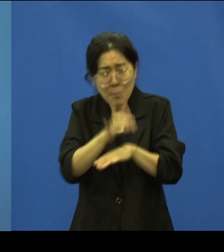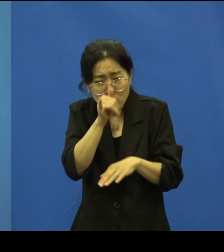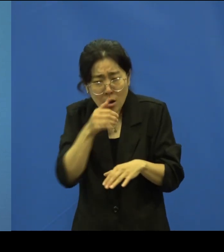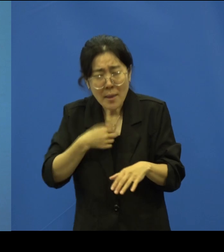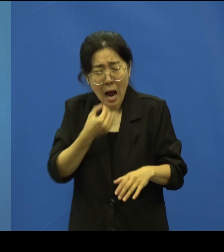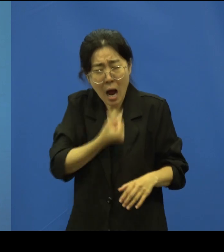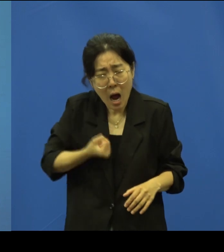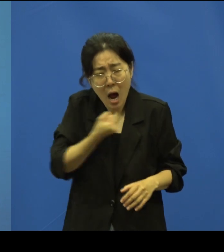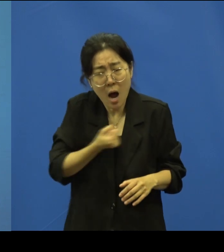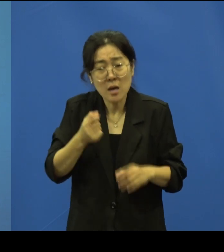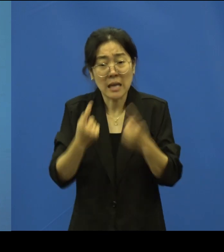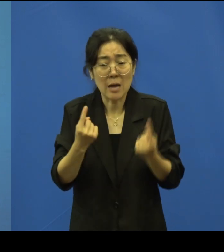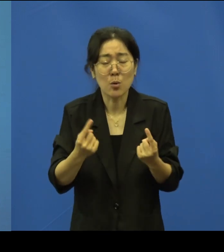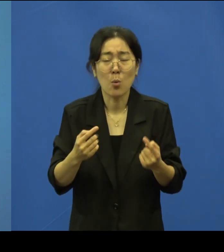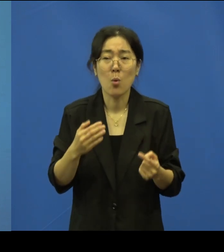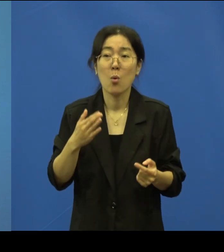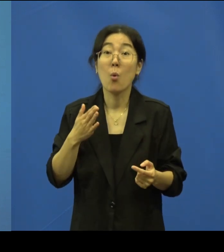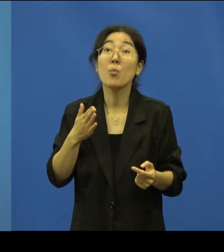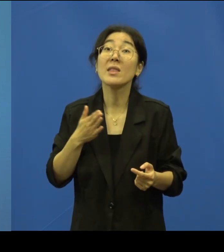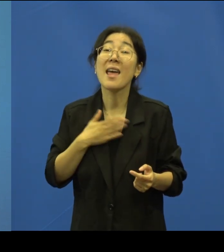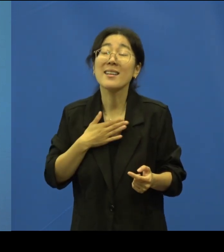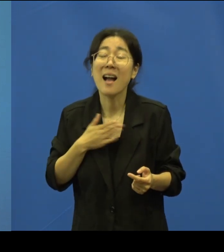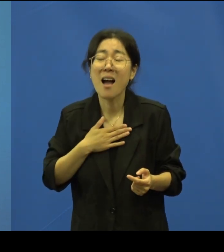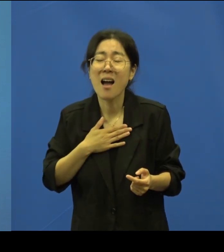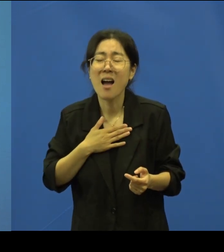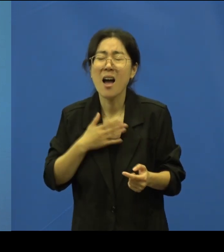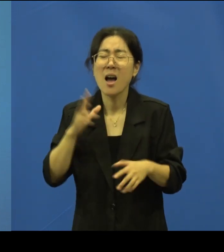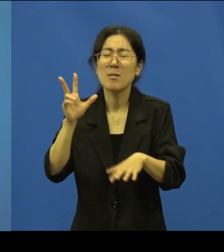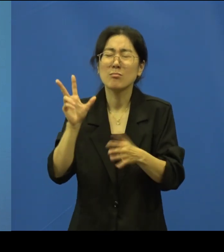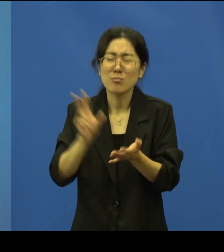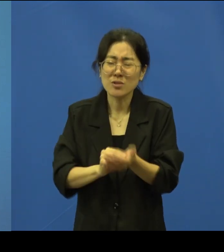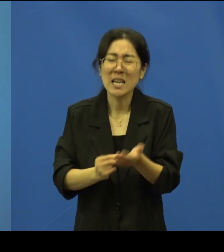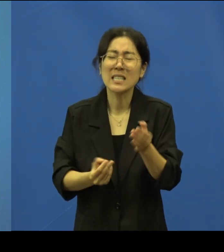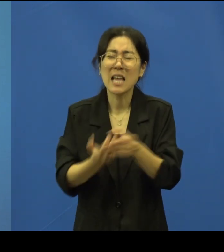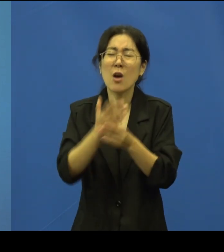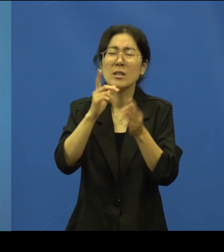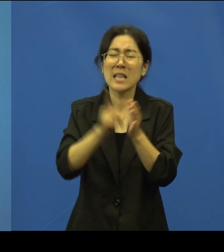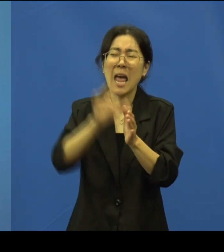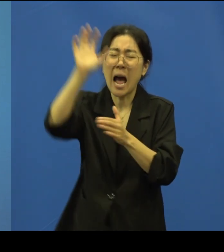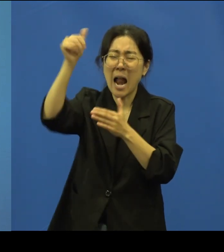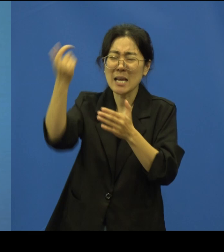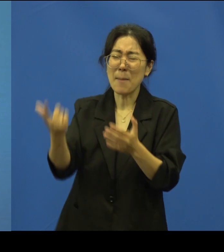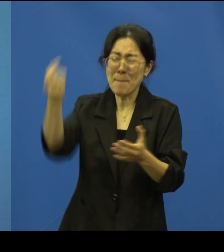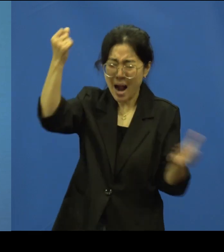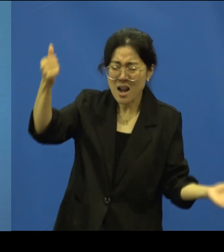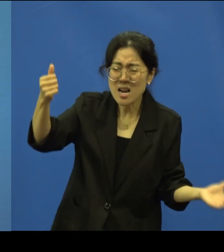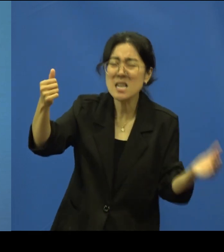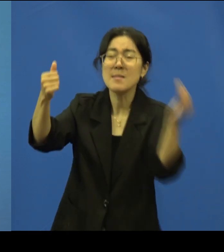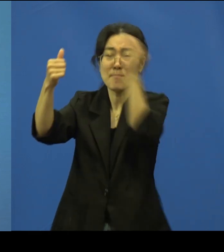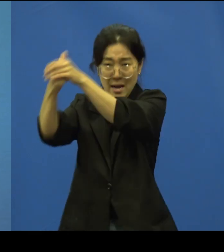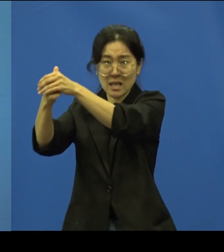이제는 그것이 하나님의 문제가 아니라 하나님이 다 돌봐주시는 거예요.